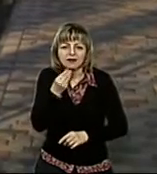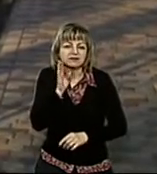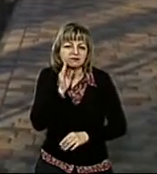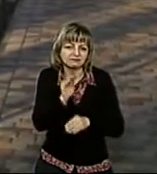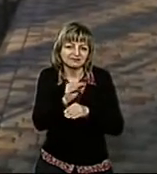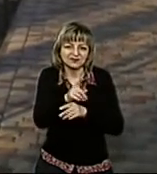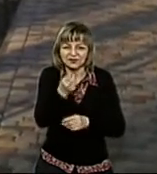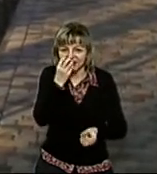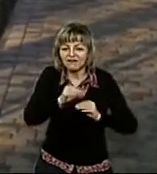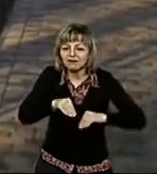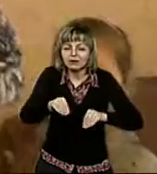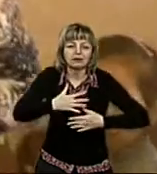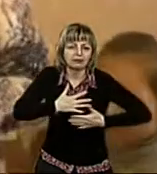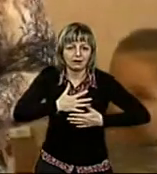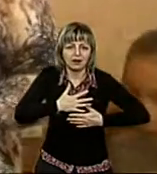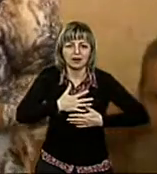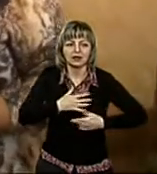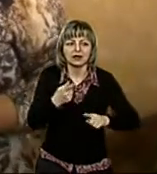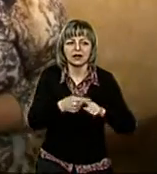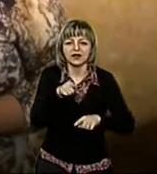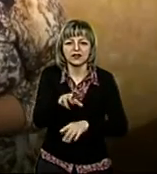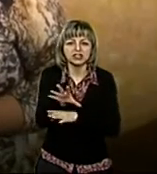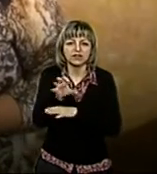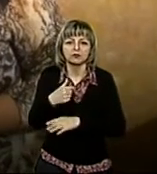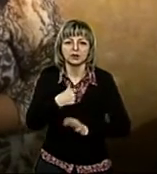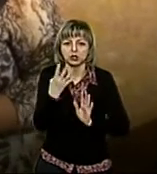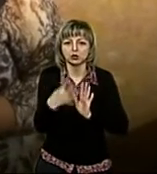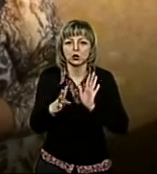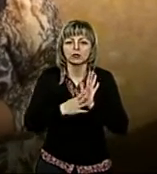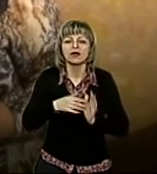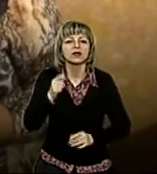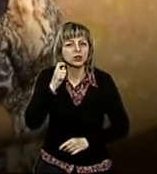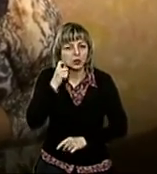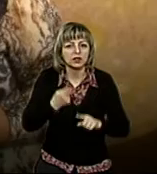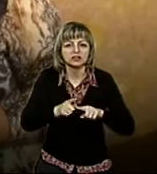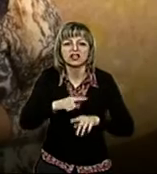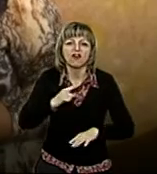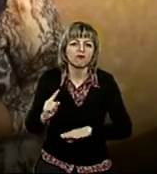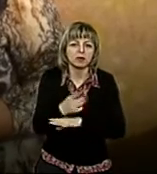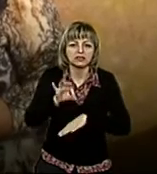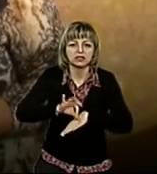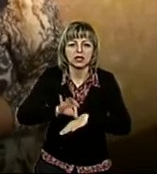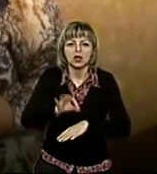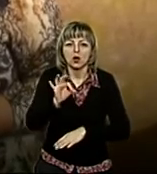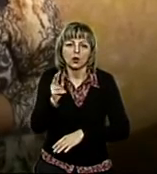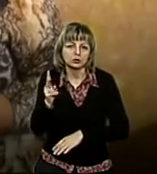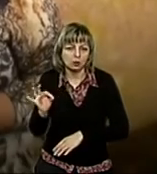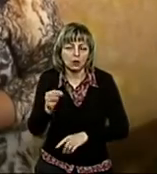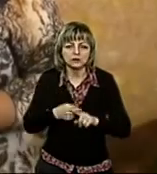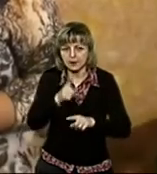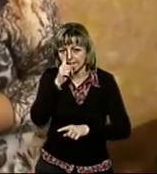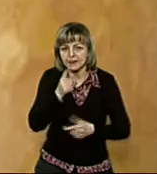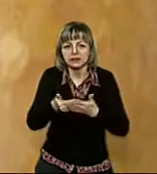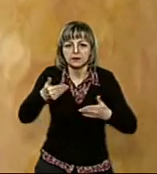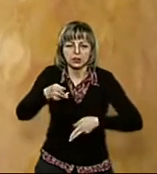її квітникаркою, каже жінка. Ось на цій фотографії мені 49 років. І це я вперше захворіла онкологією. Це буквально